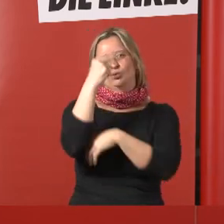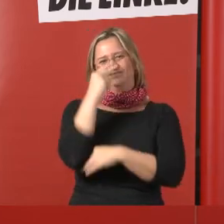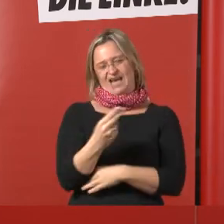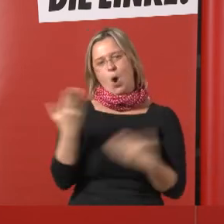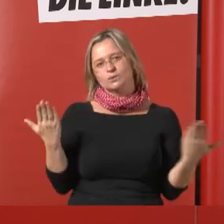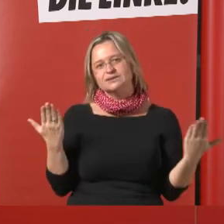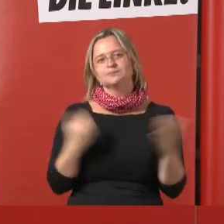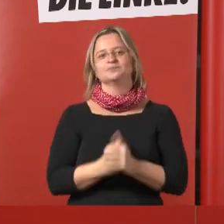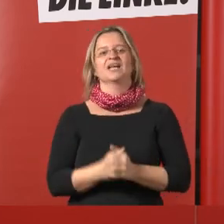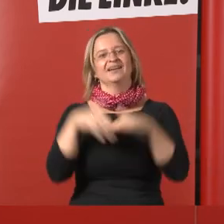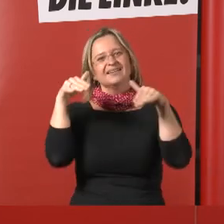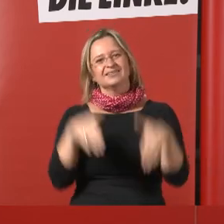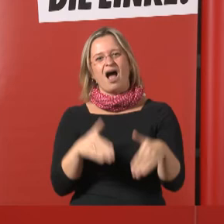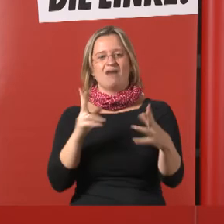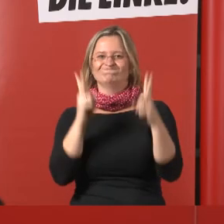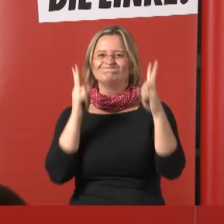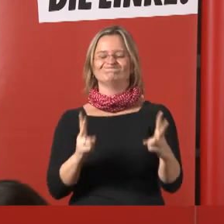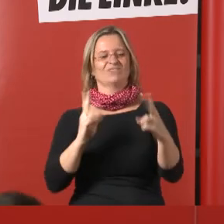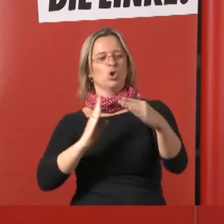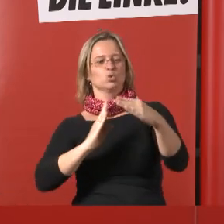Es existieren Zugangsbarrieren,